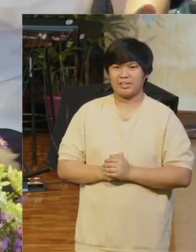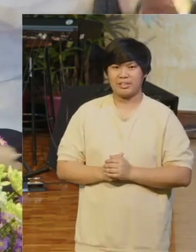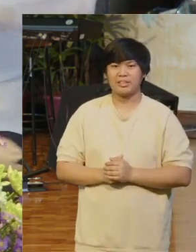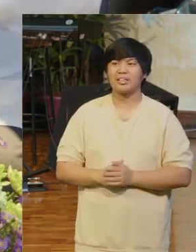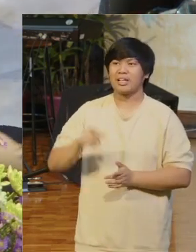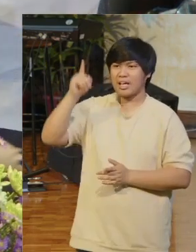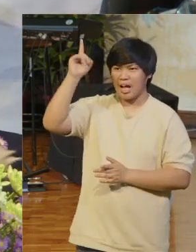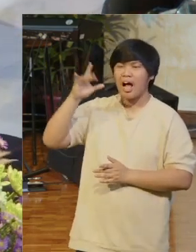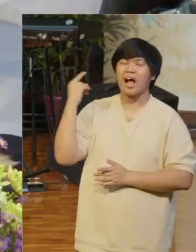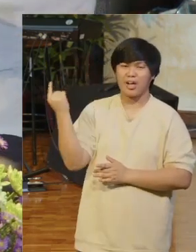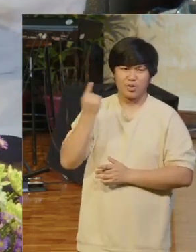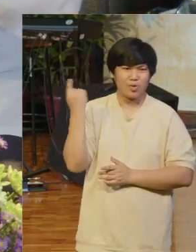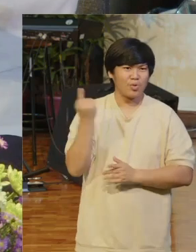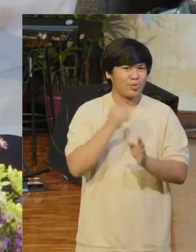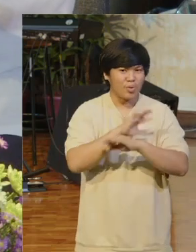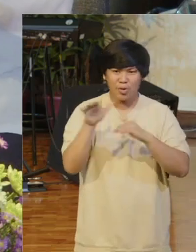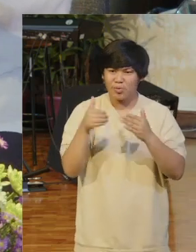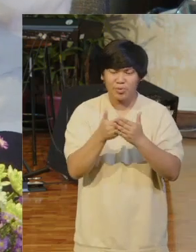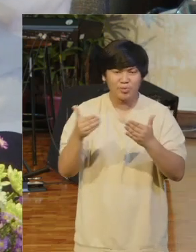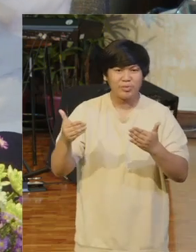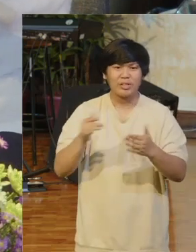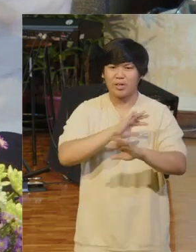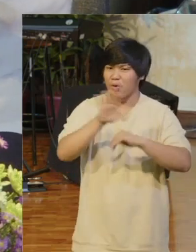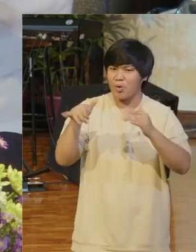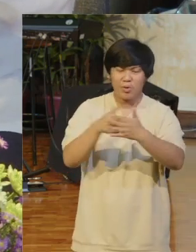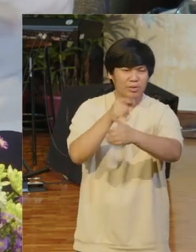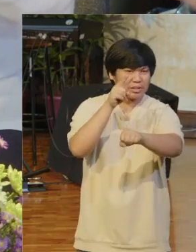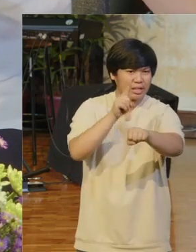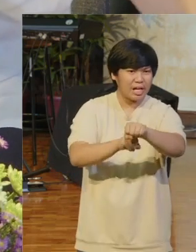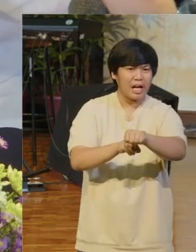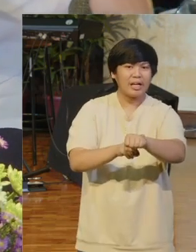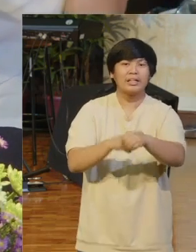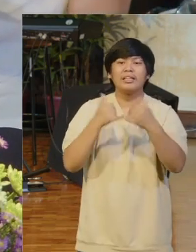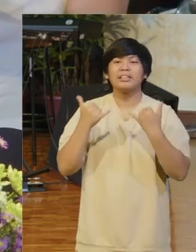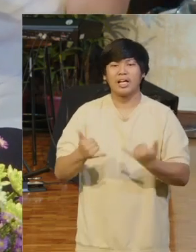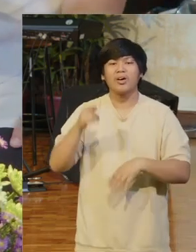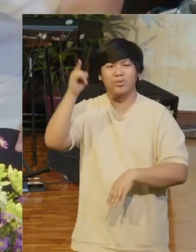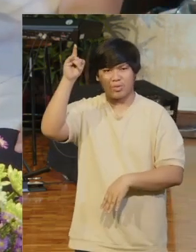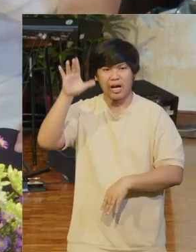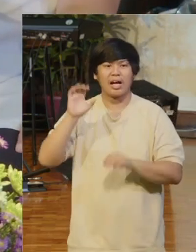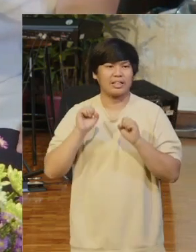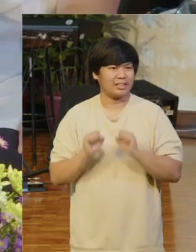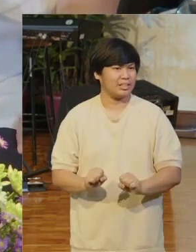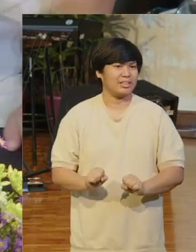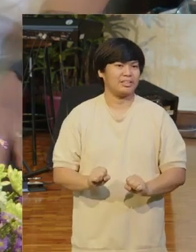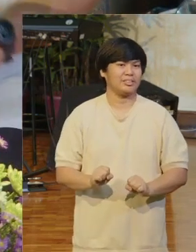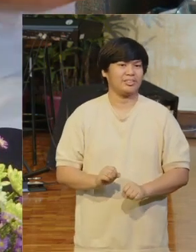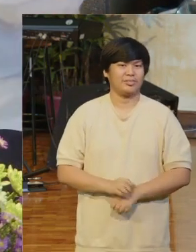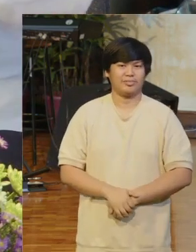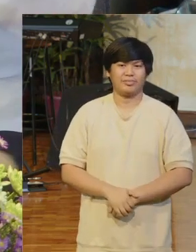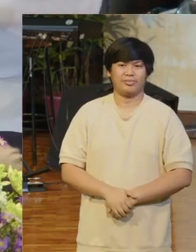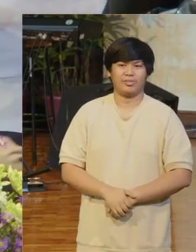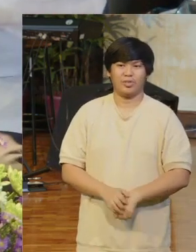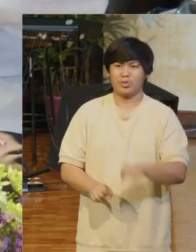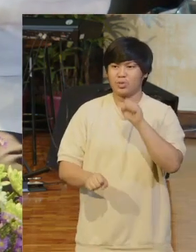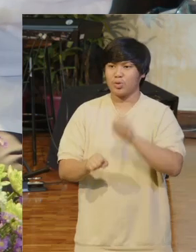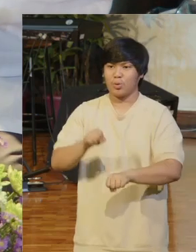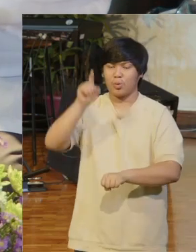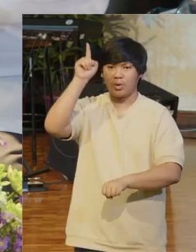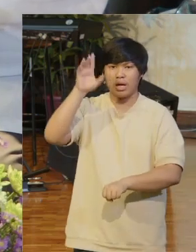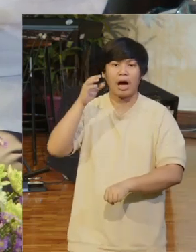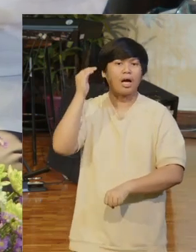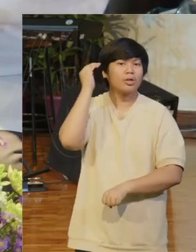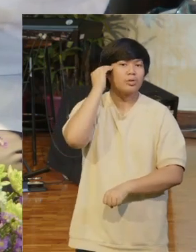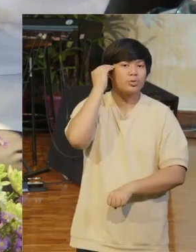present tense. Ang lahat ng panahon ay present tense sa Kanya. Kaya niya kaya niyang i-declare ang